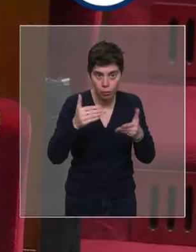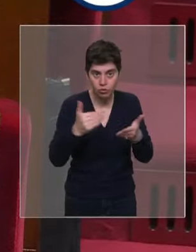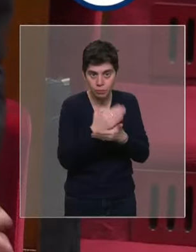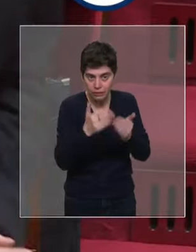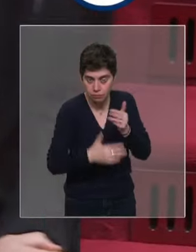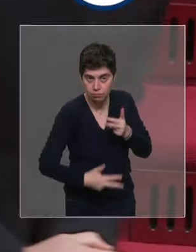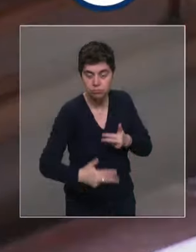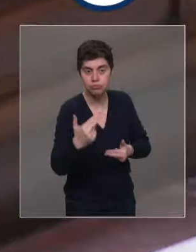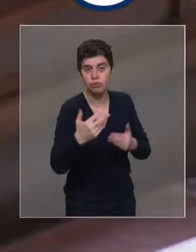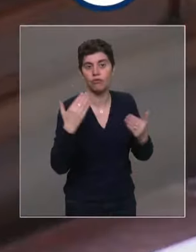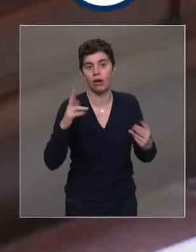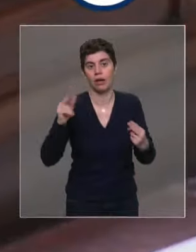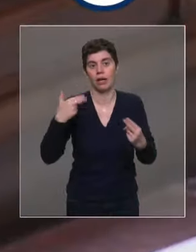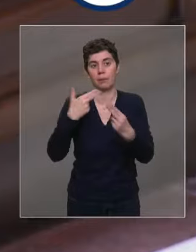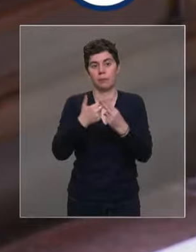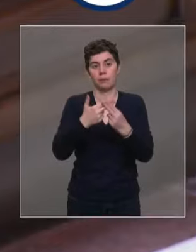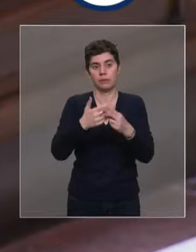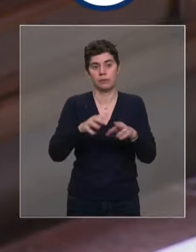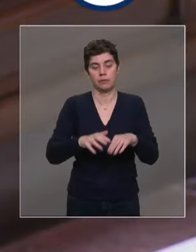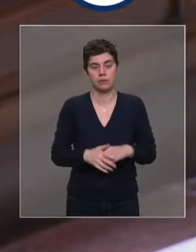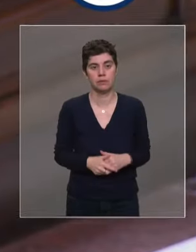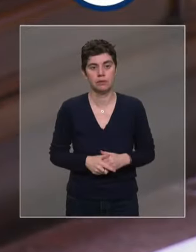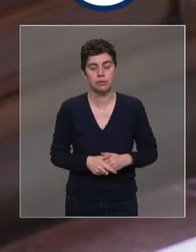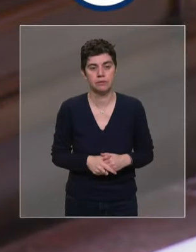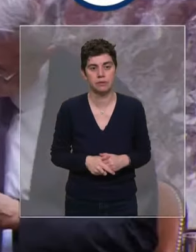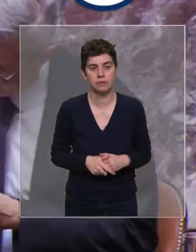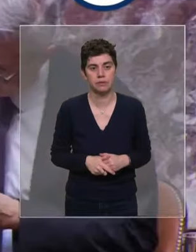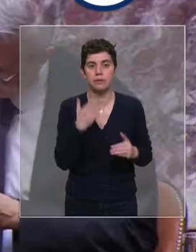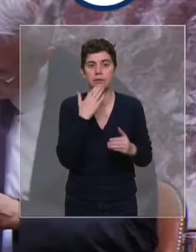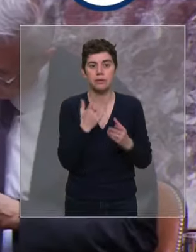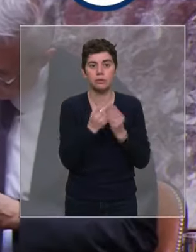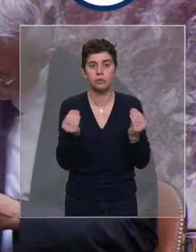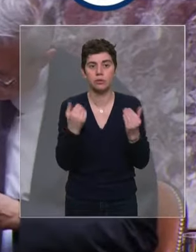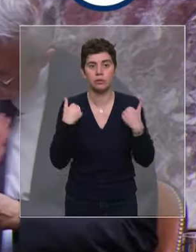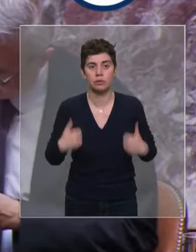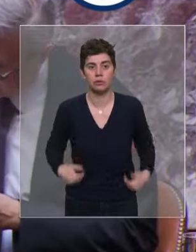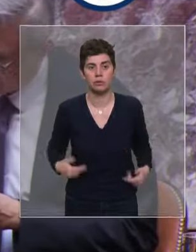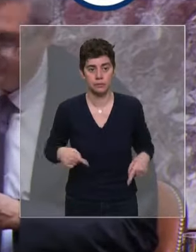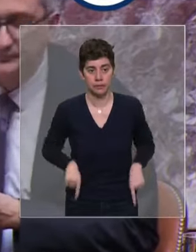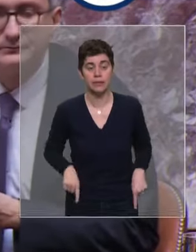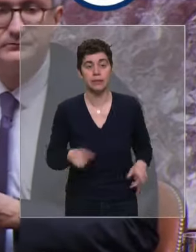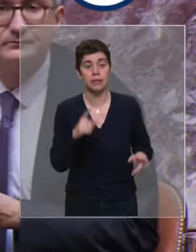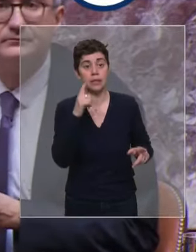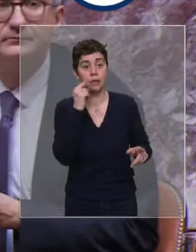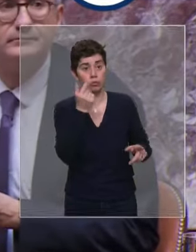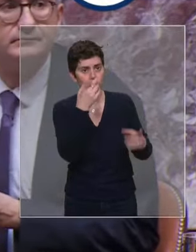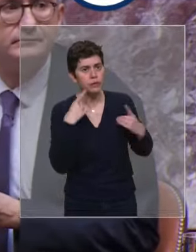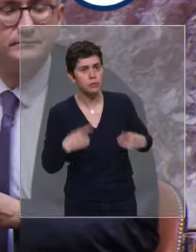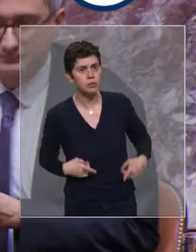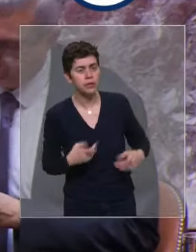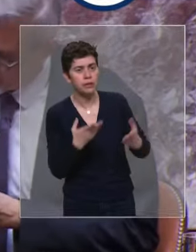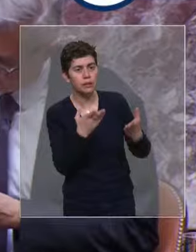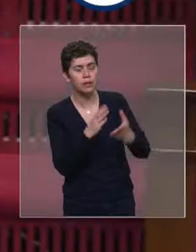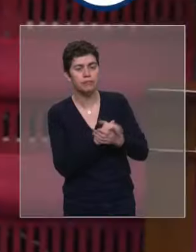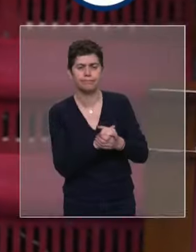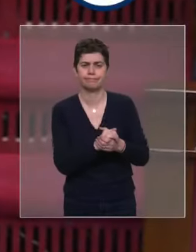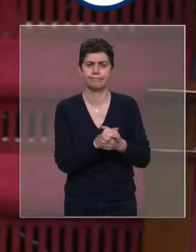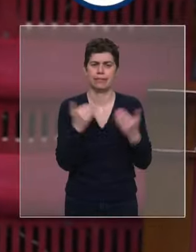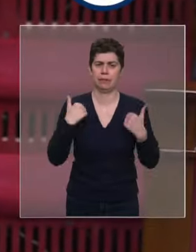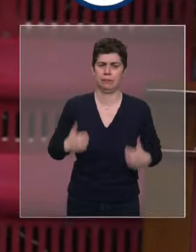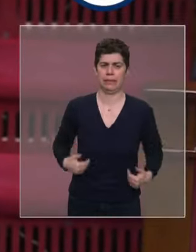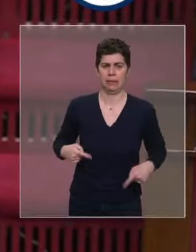ma réponse, Monsieur le député. Merci beaucoup, Madame la Ministre. Monsieur le député. Madame la